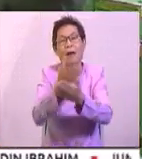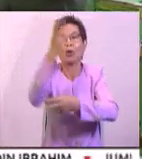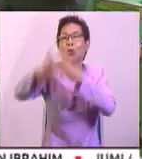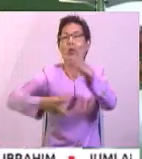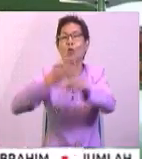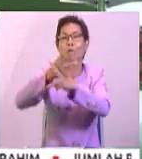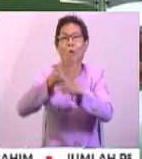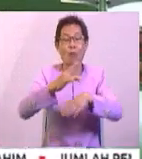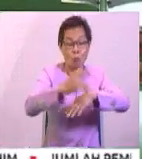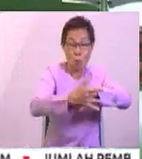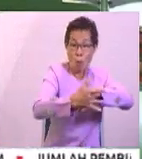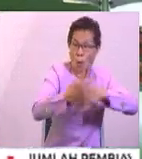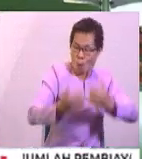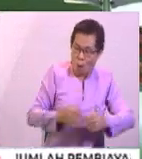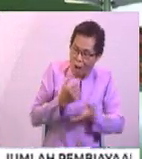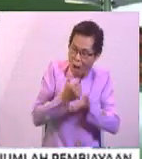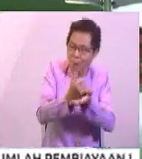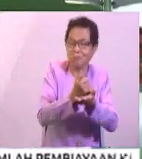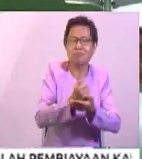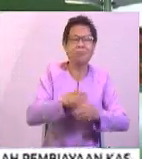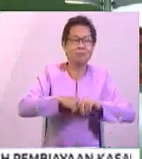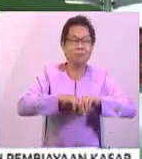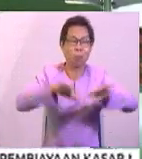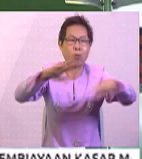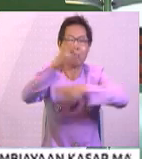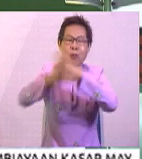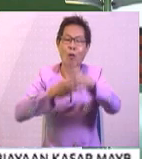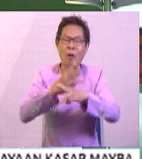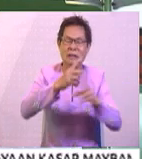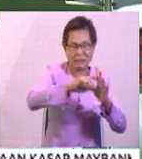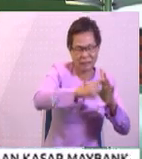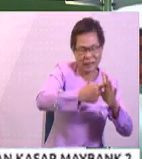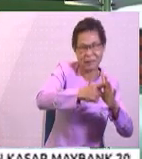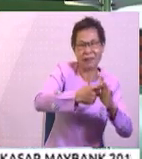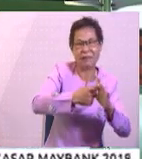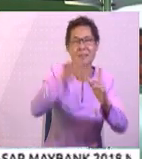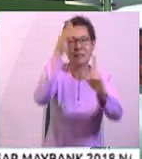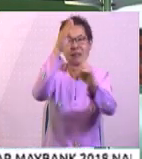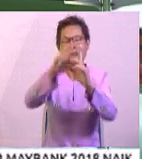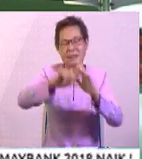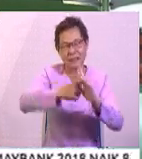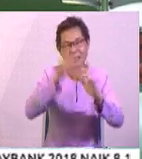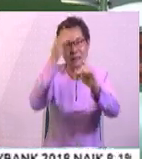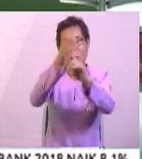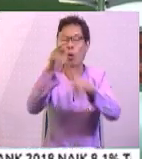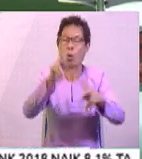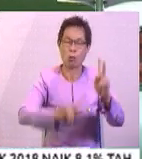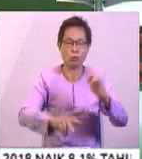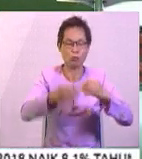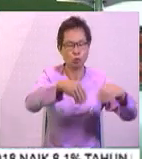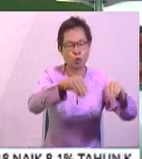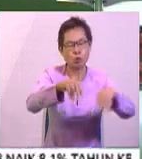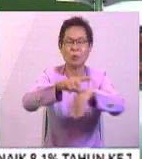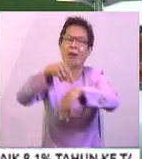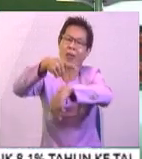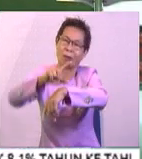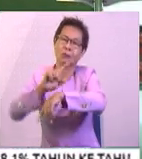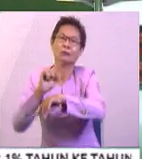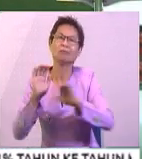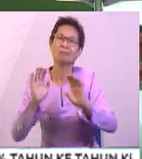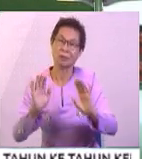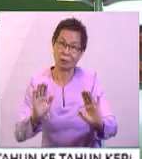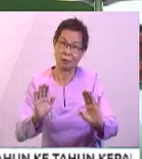global. Okey, alhamdulillah pada permulaan produk ni kita sasaran kita adalah orang-orang di Langkawi. Jadi